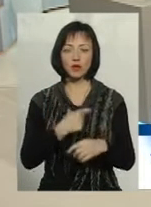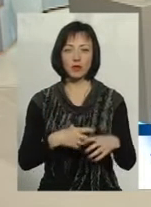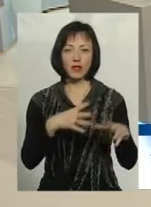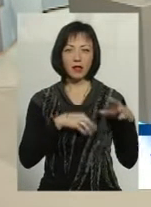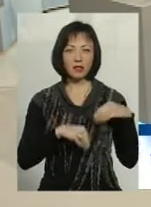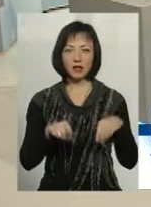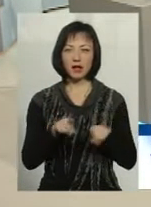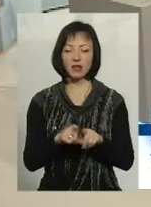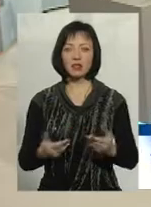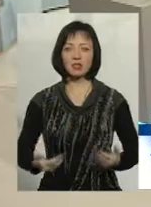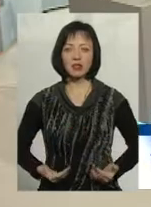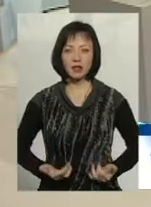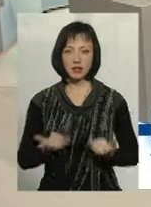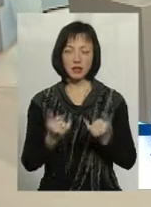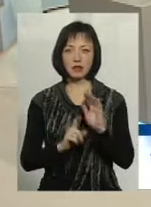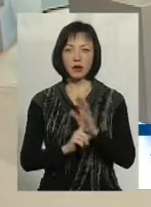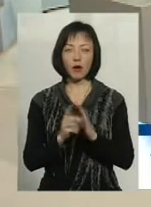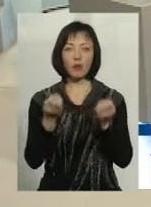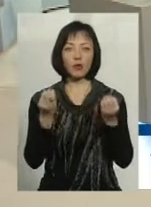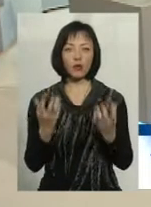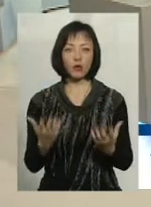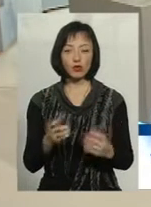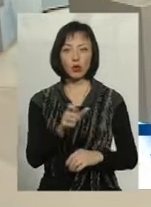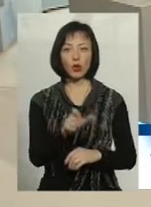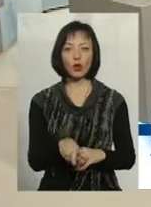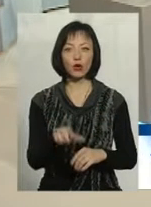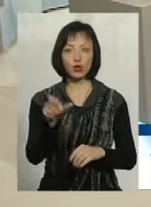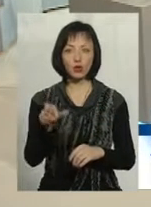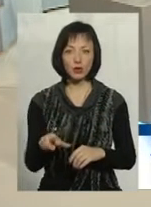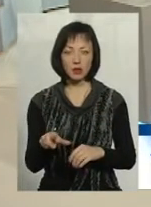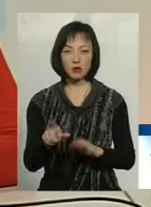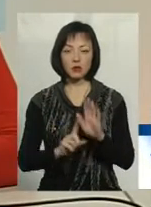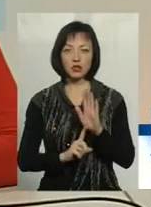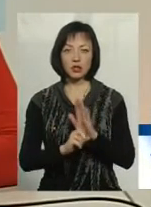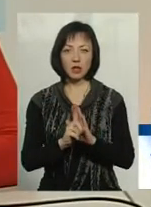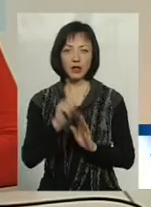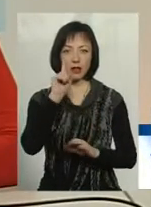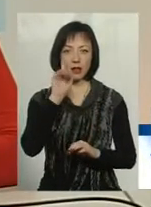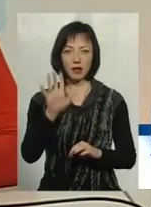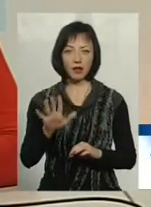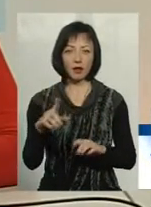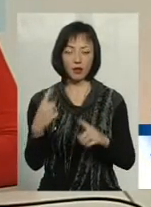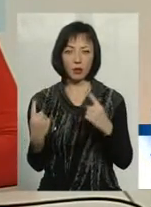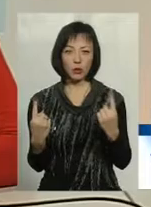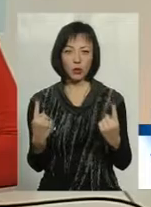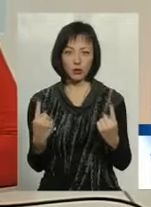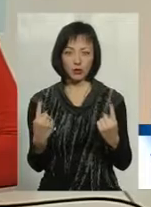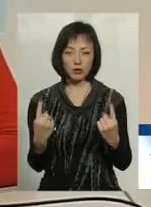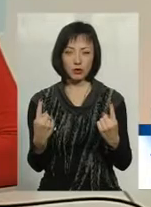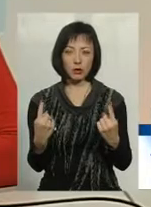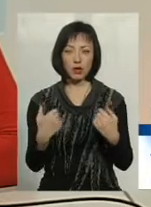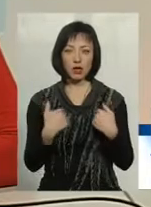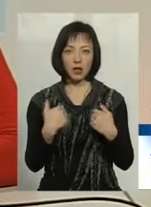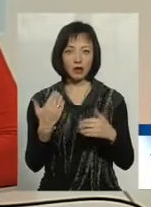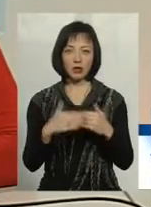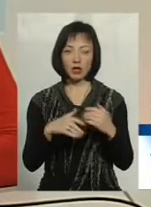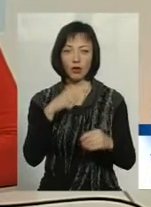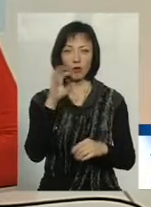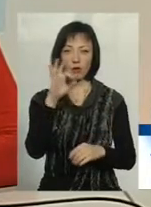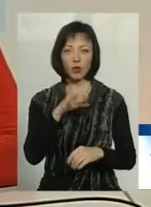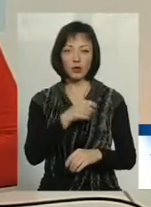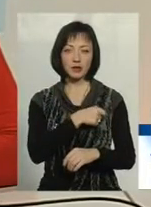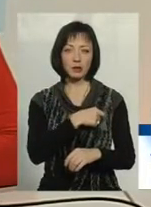членських сьогодні внесків. Явно річ будуть скорочувати або переводити на півставки сьогодні і працювати, як